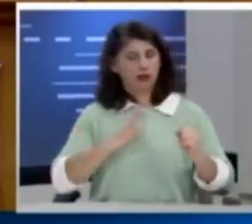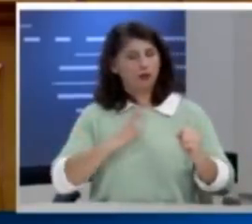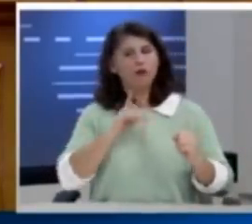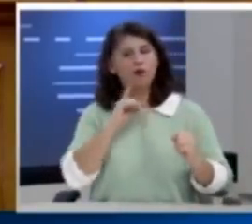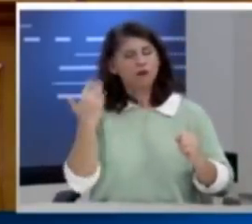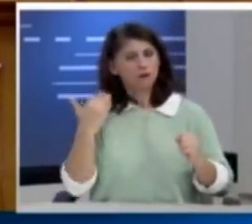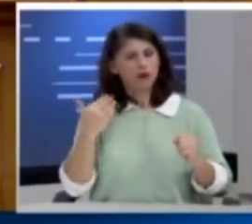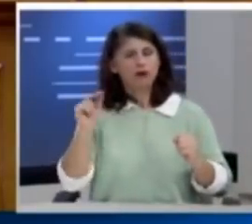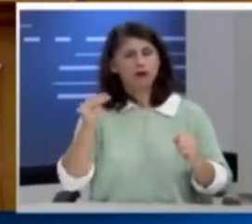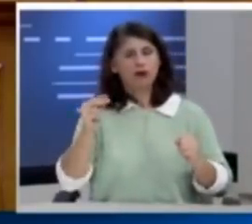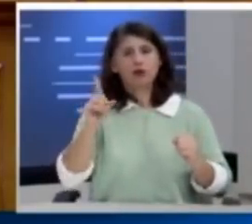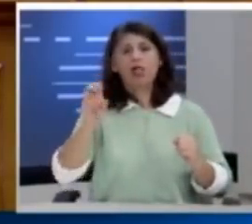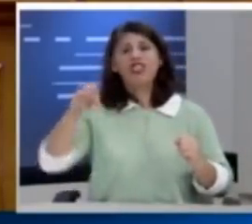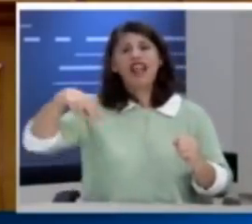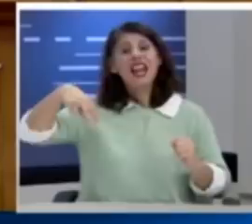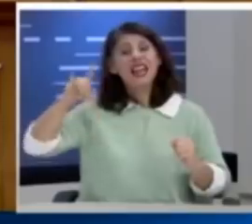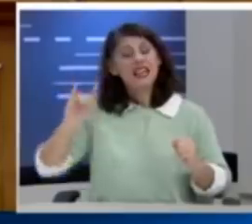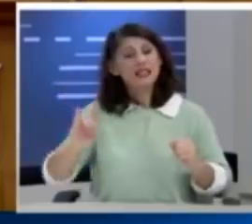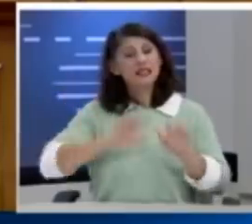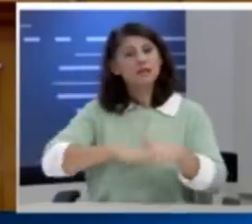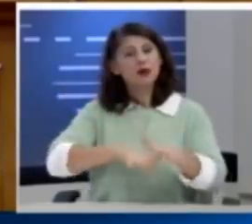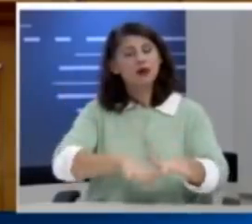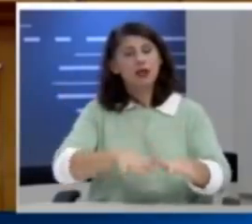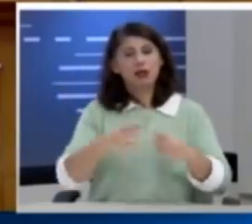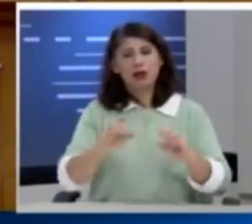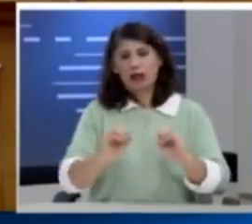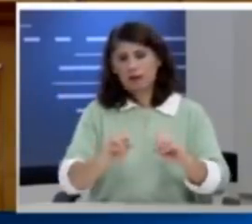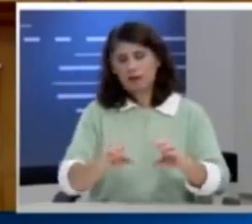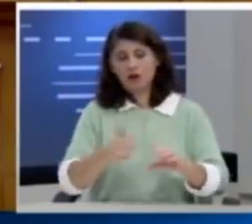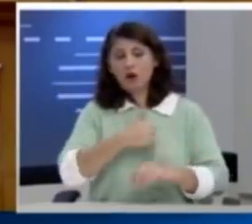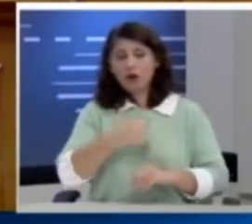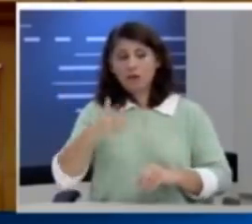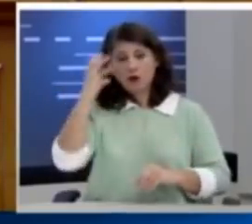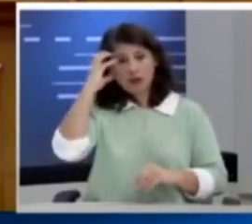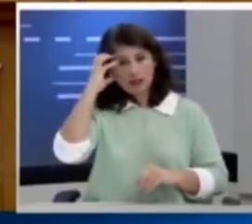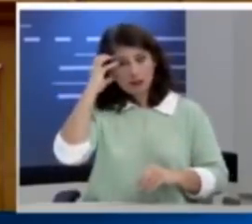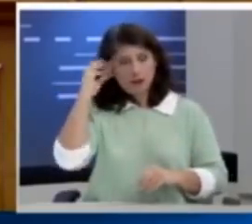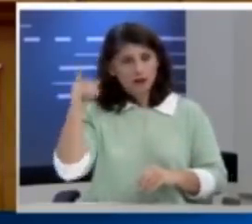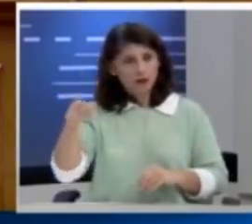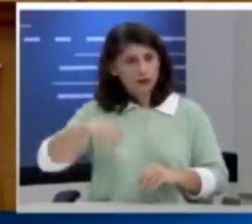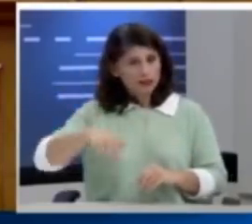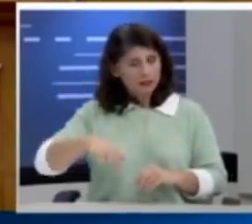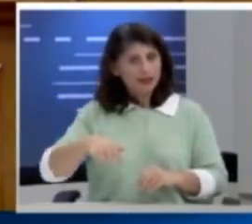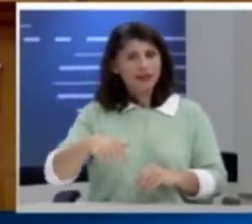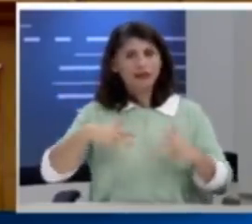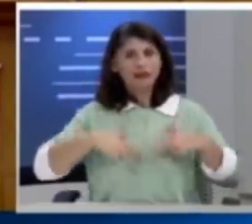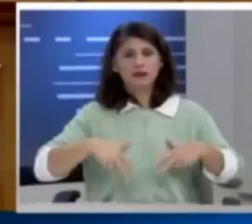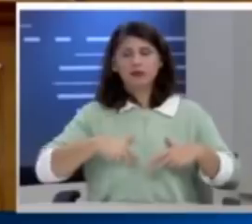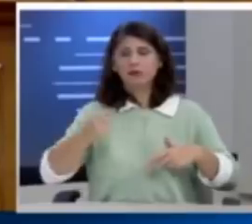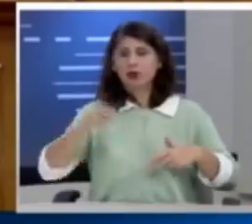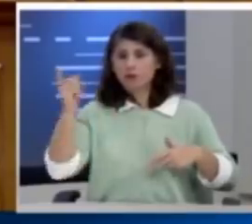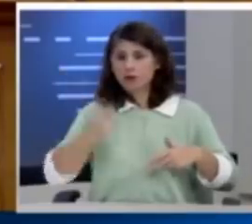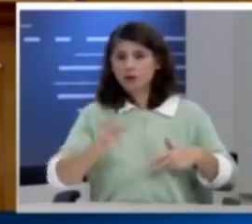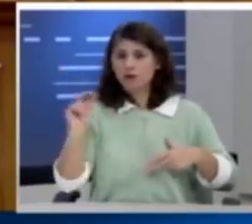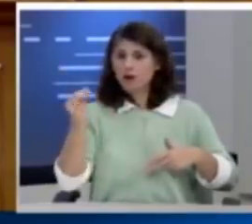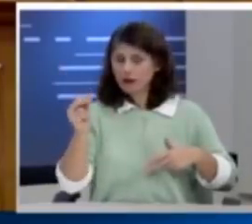του βουλευτή του κόμματος Γιάννη Δελή, κατά την πορεία των εκπαιδευτικών. Μόνο να θυμηθούν οι σημερινοί της κυβερνητικής